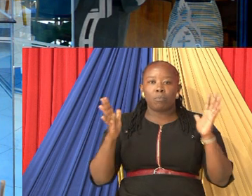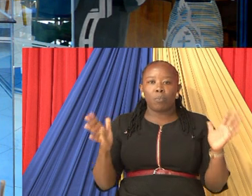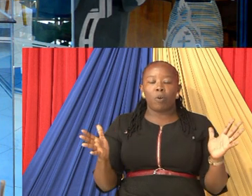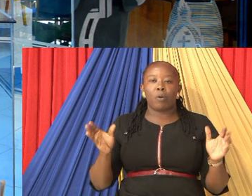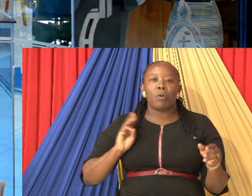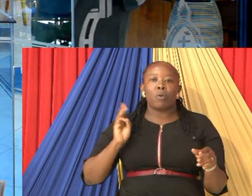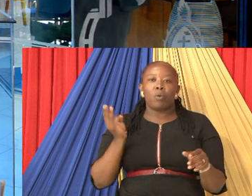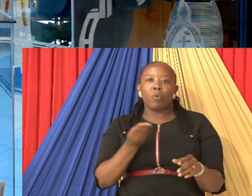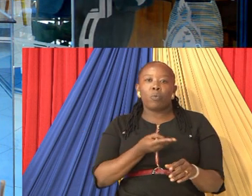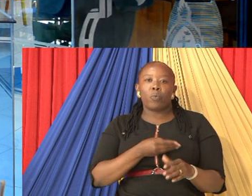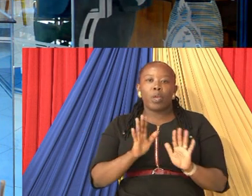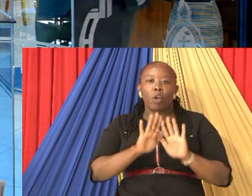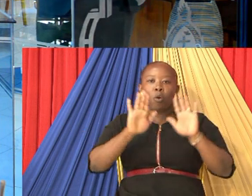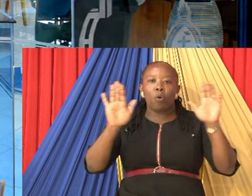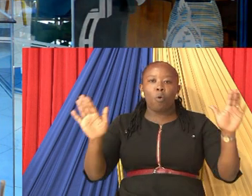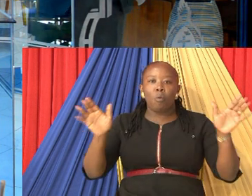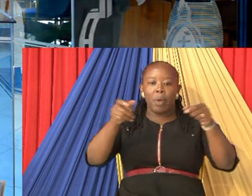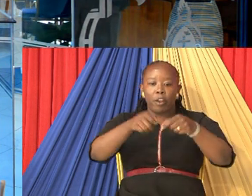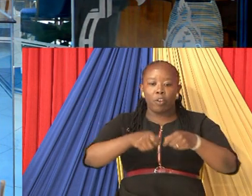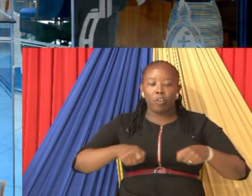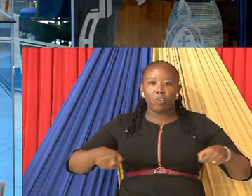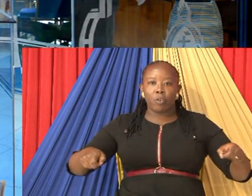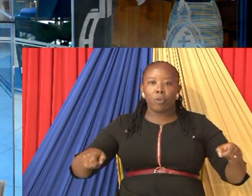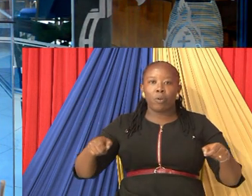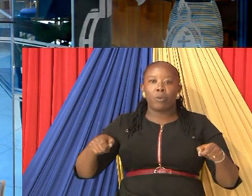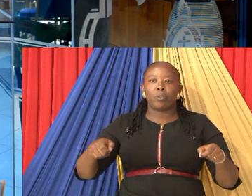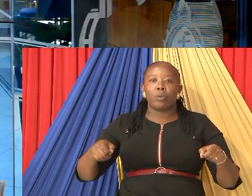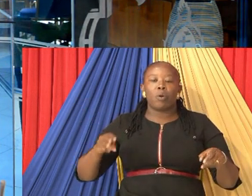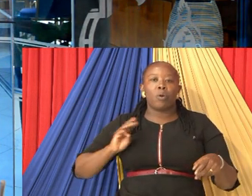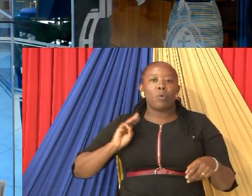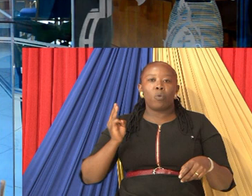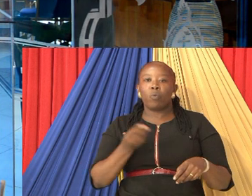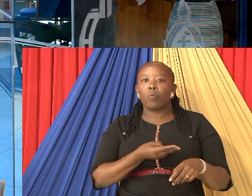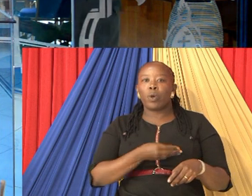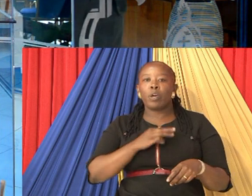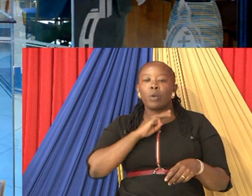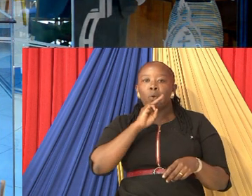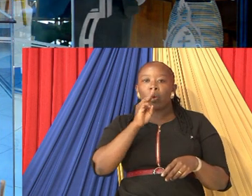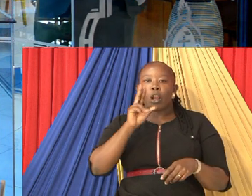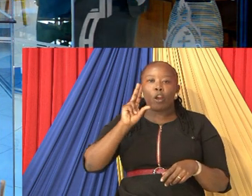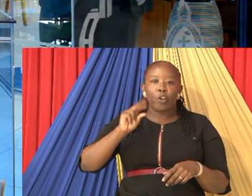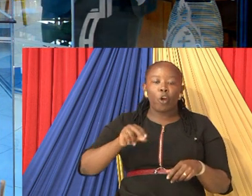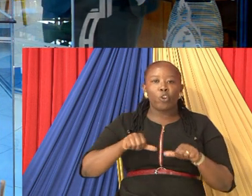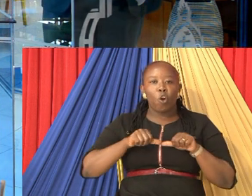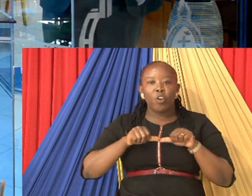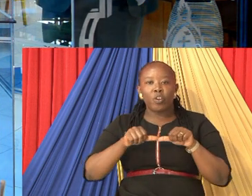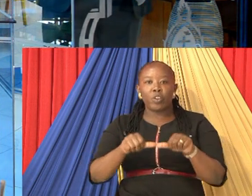kuongezewa. Inamaanisha kwamba we are not going to be stagnant. Hatutakaa mahali pamoja. Mungu